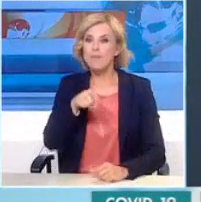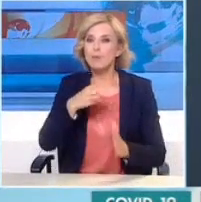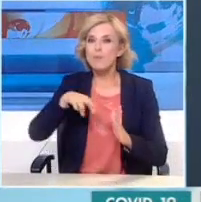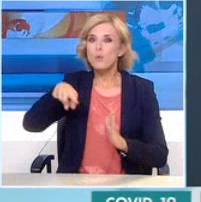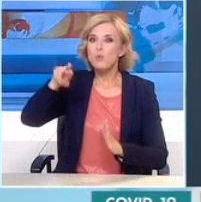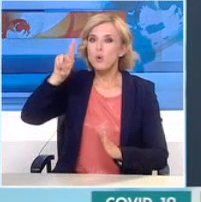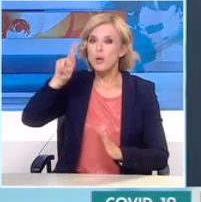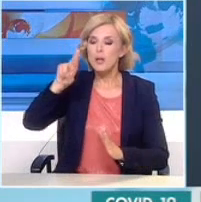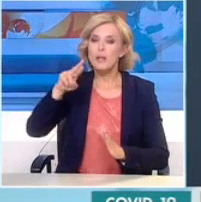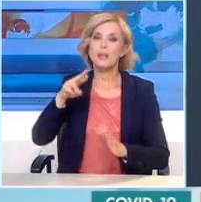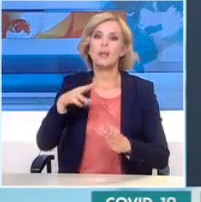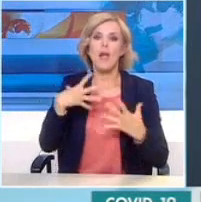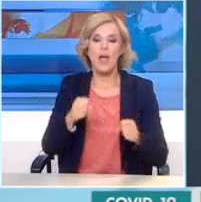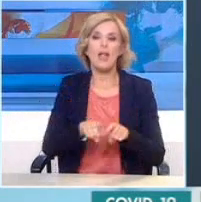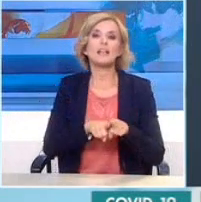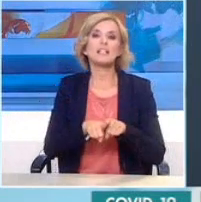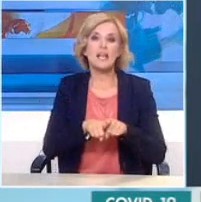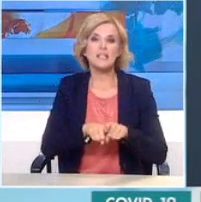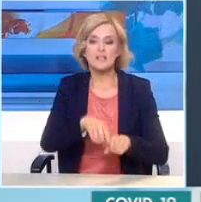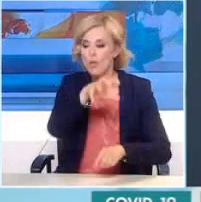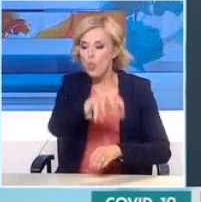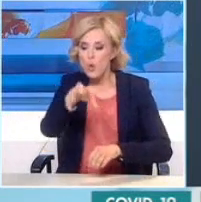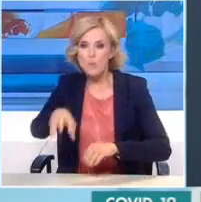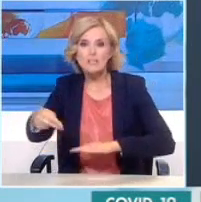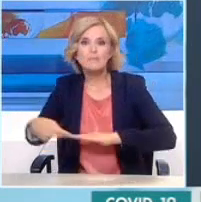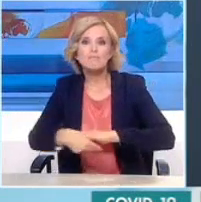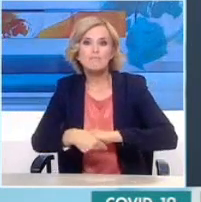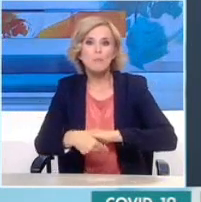αφορούν υγειονομικές δομές με επιδημίες.